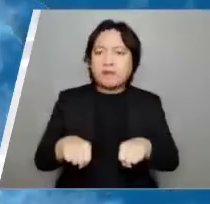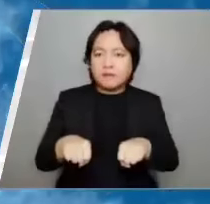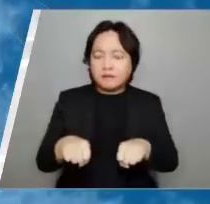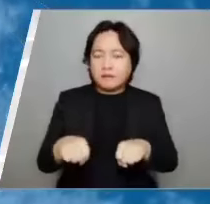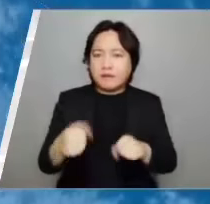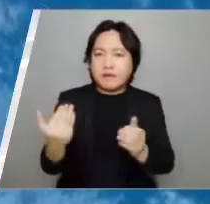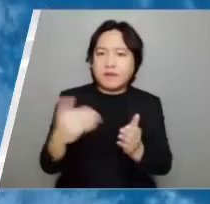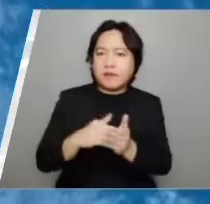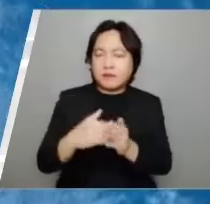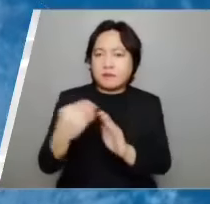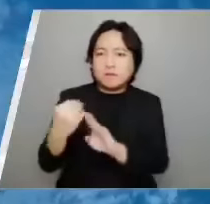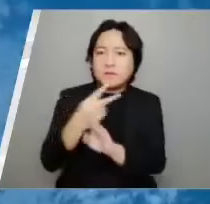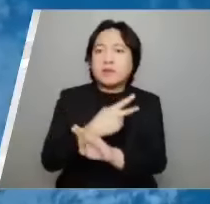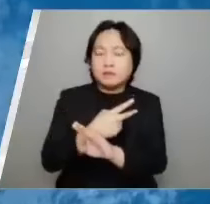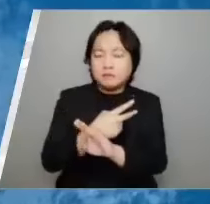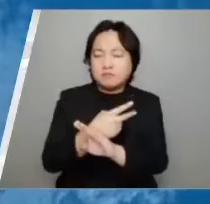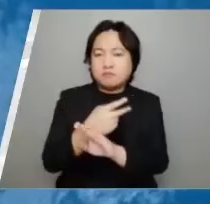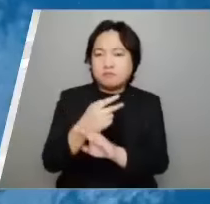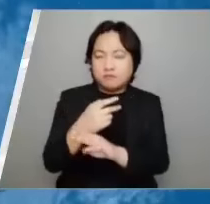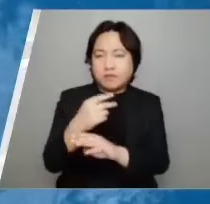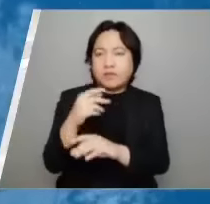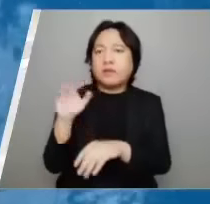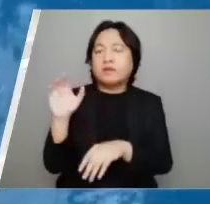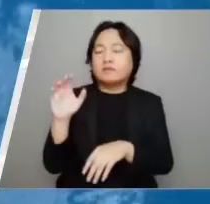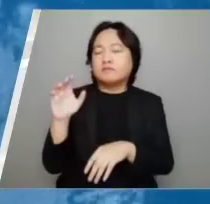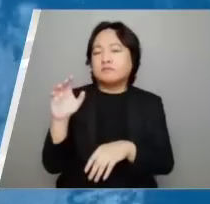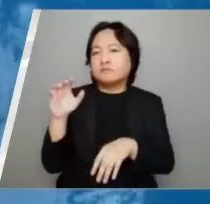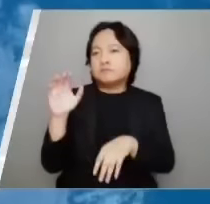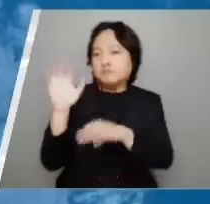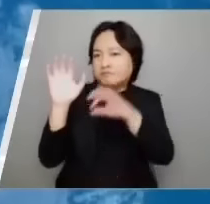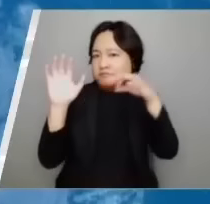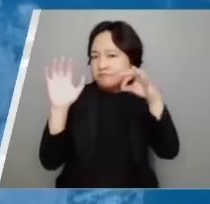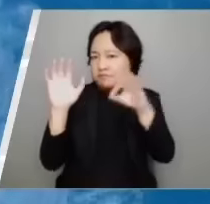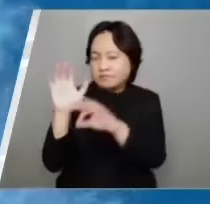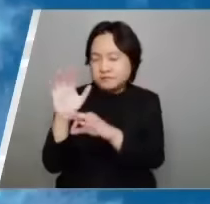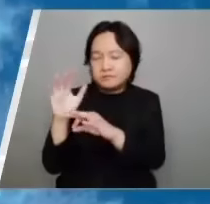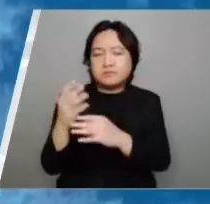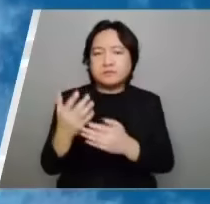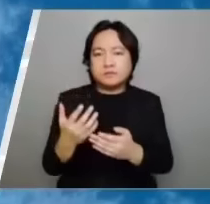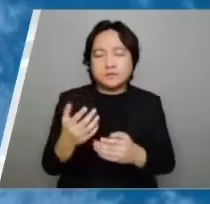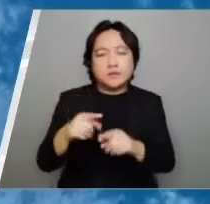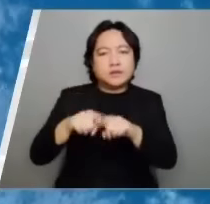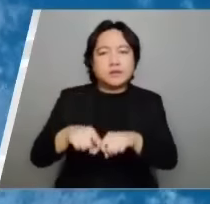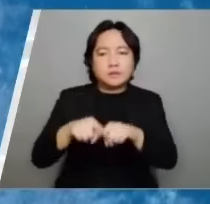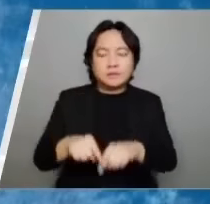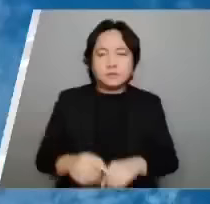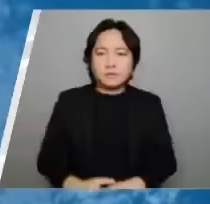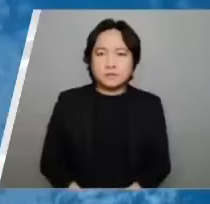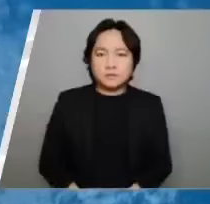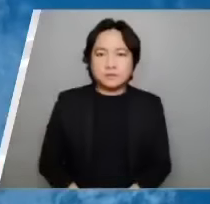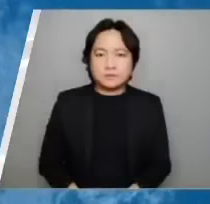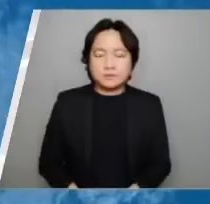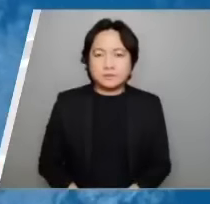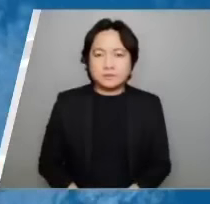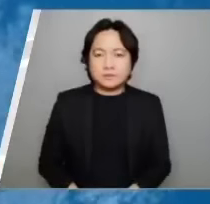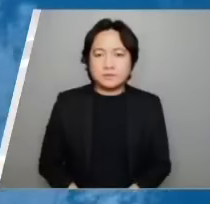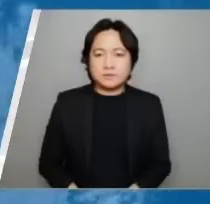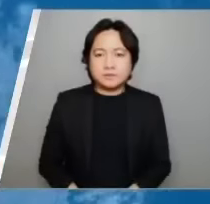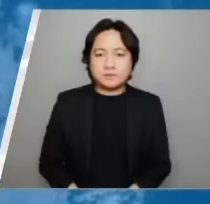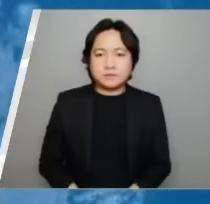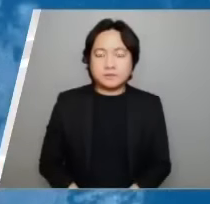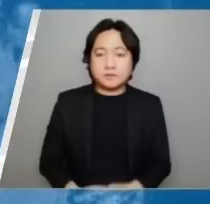ang Bagyong Christine. Depende po yan sa mga weather disturbance sa silangan ng PAR. At ito naman po yung isa pang binabantayan na